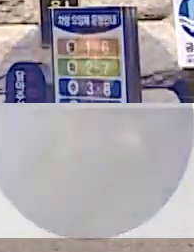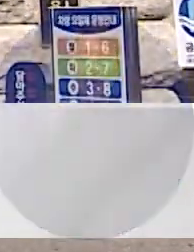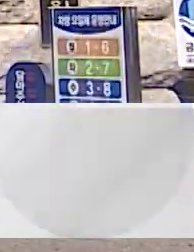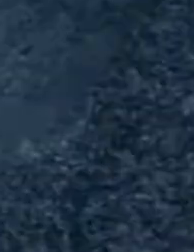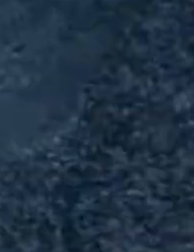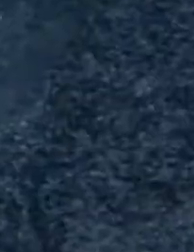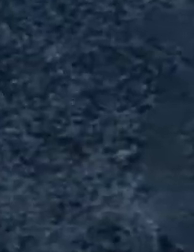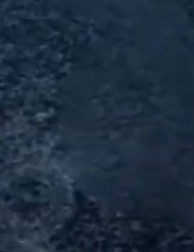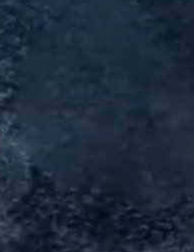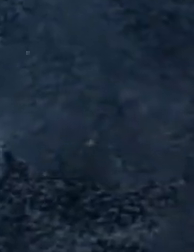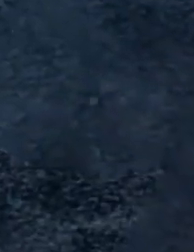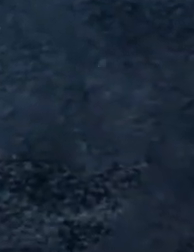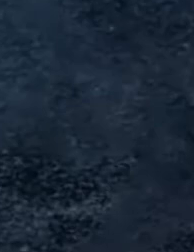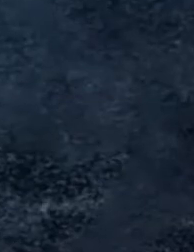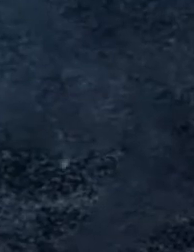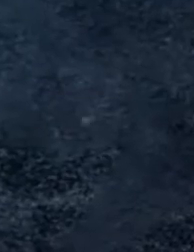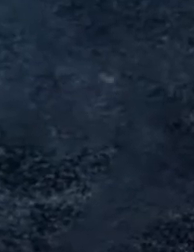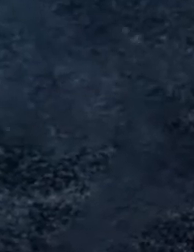당부했습니다.